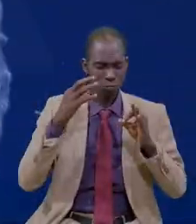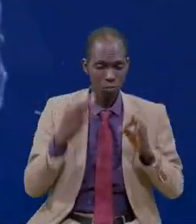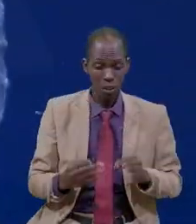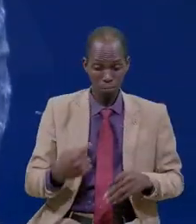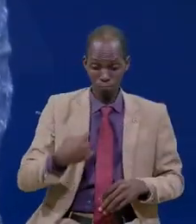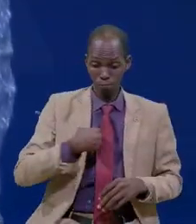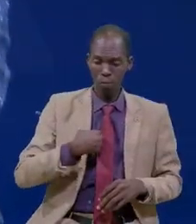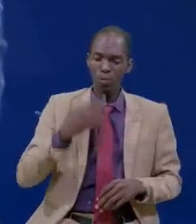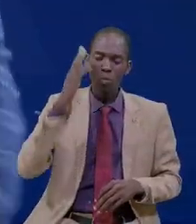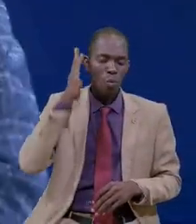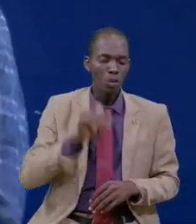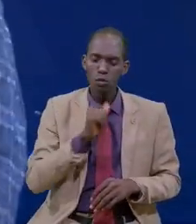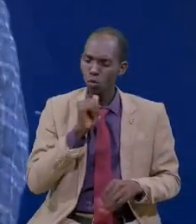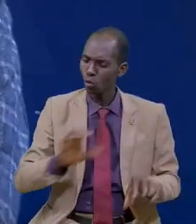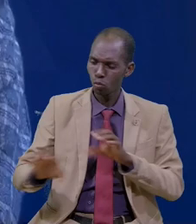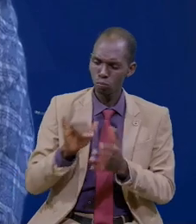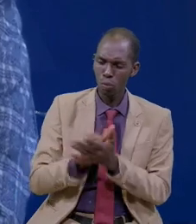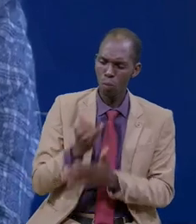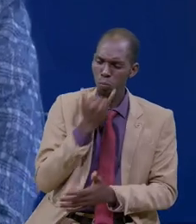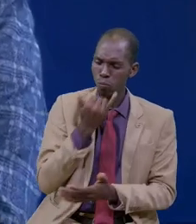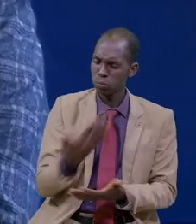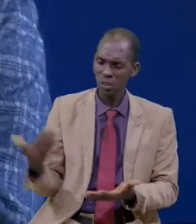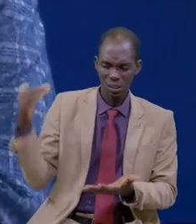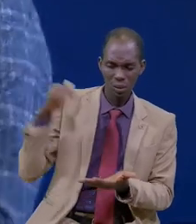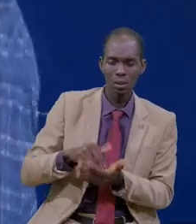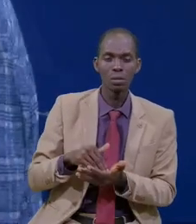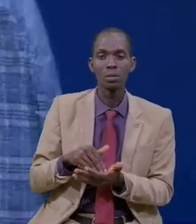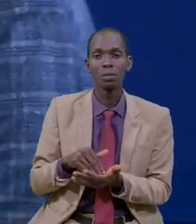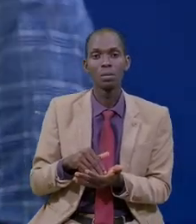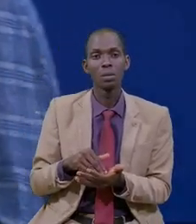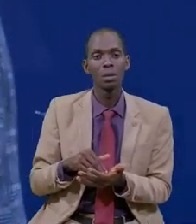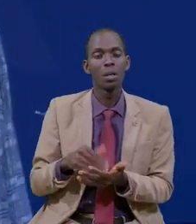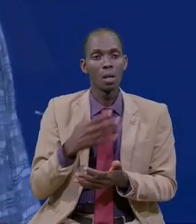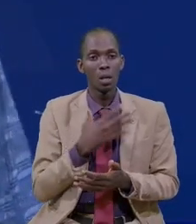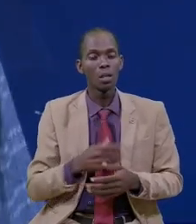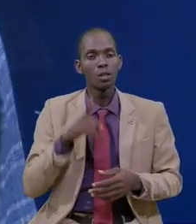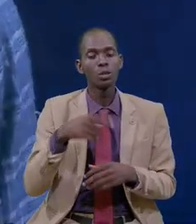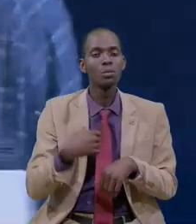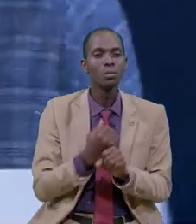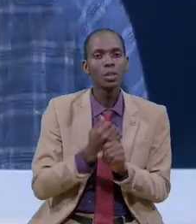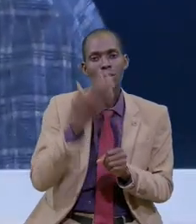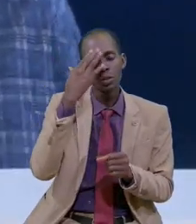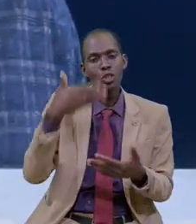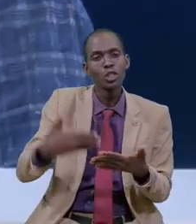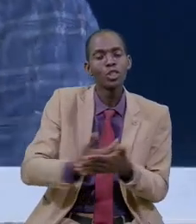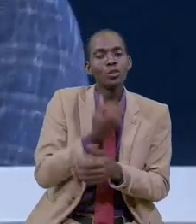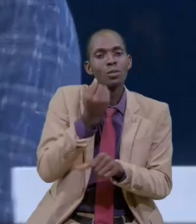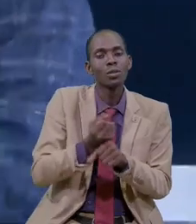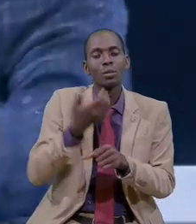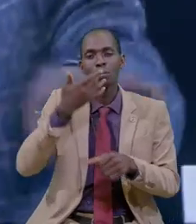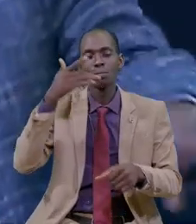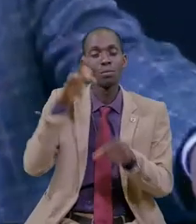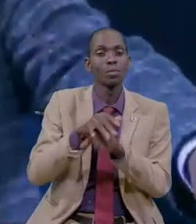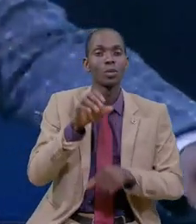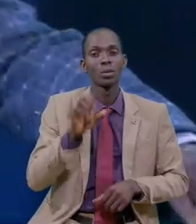will not do that anymore. Je ne le ferai plus. And you made resolution. Et tu as pris des résolutions.